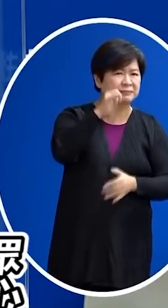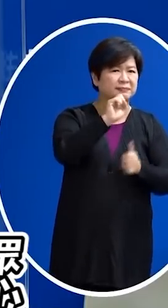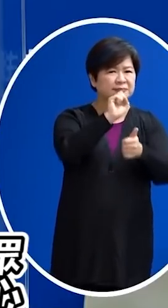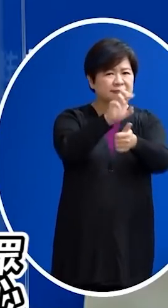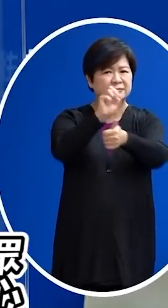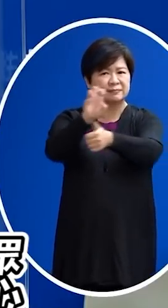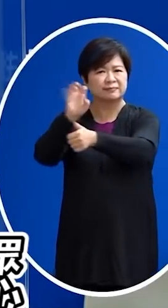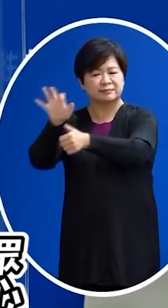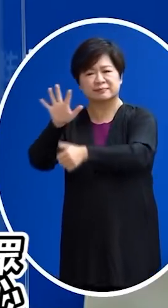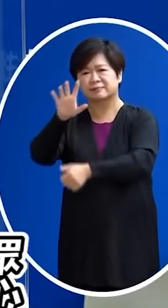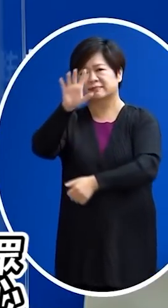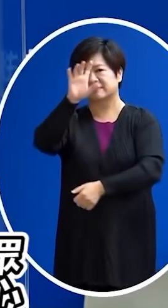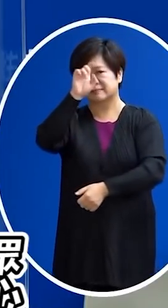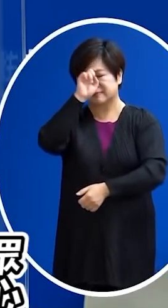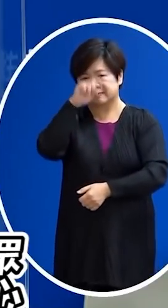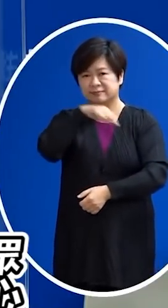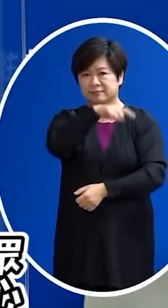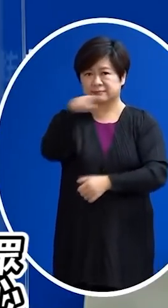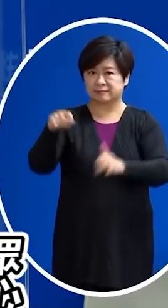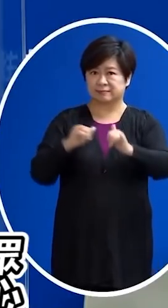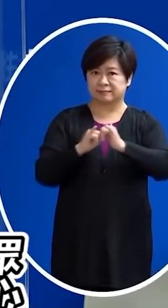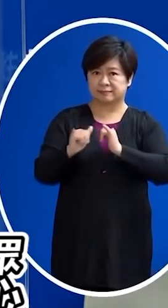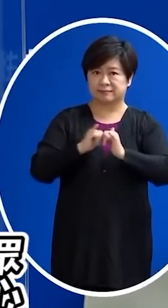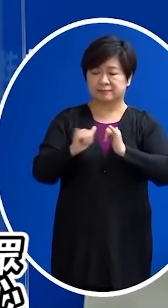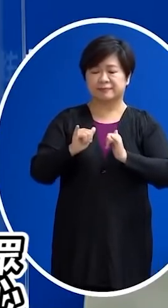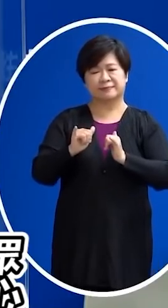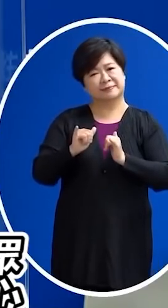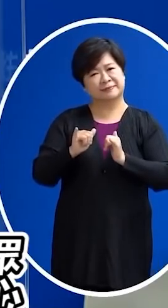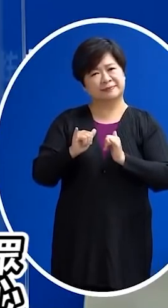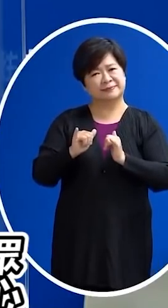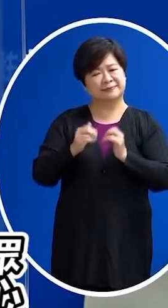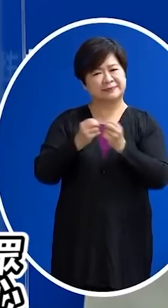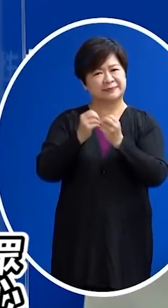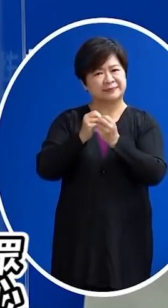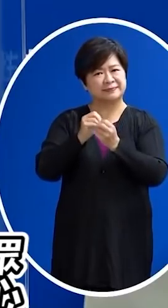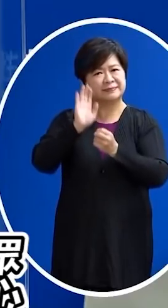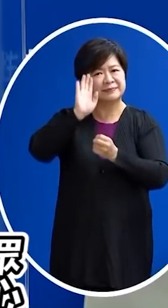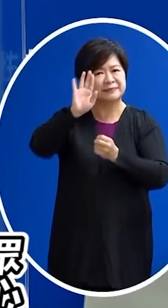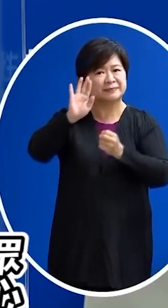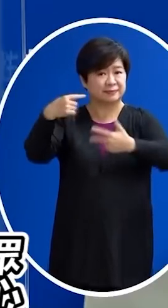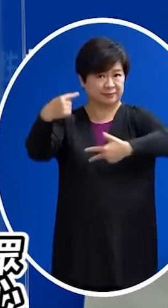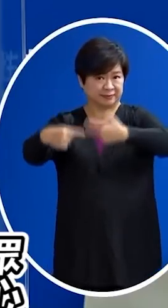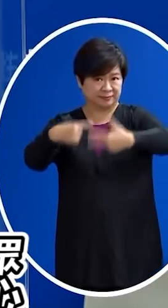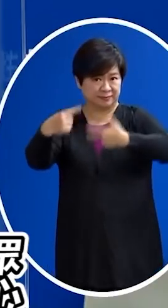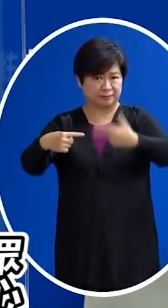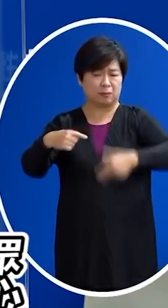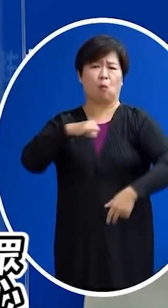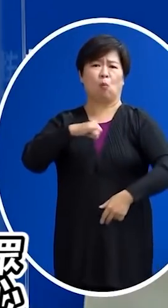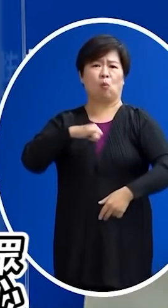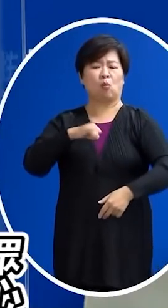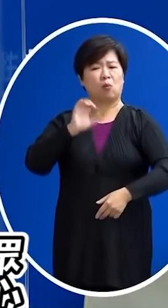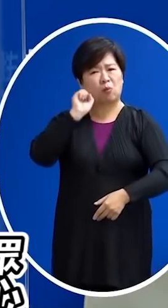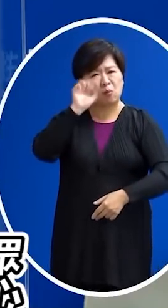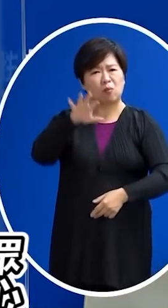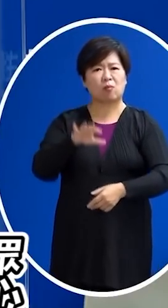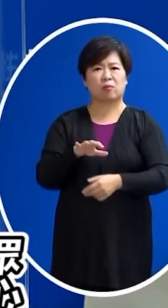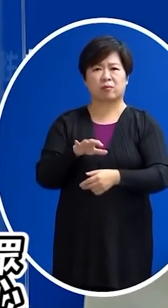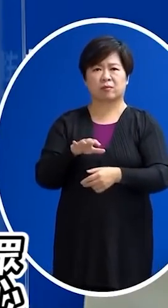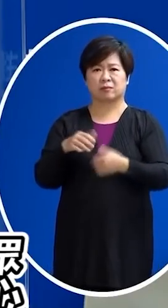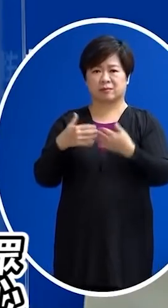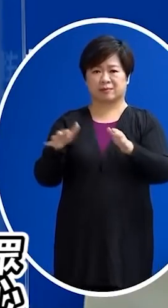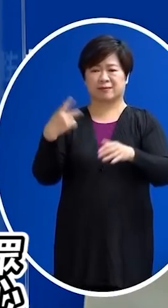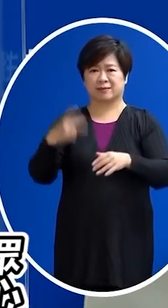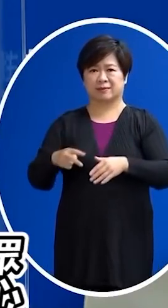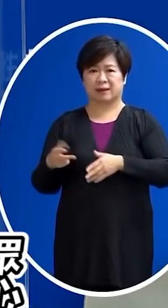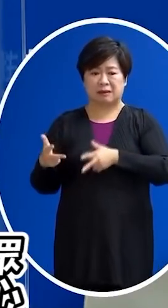请他们就是因为可能未来还有一个礼拜嘛，所以请他们未来就是能不要